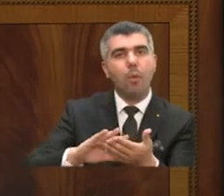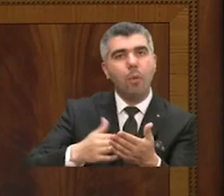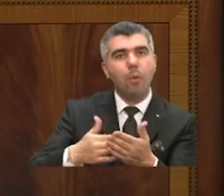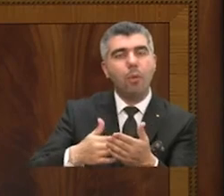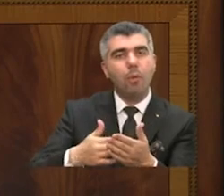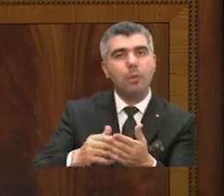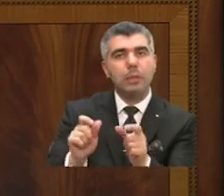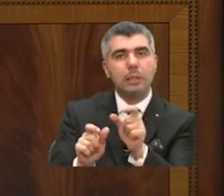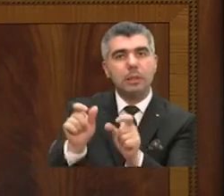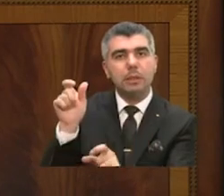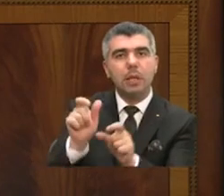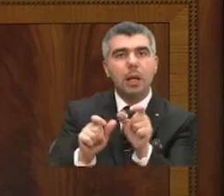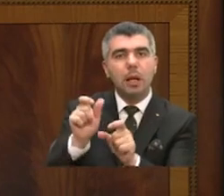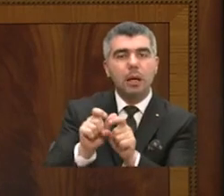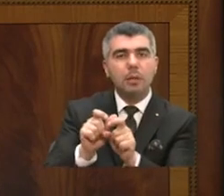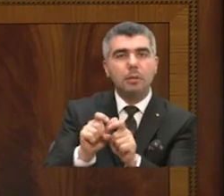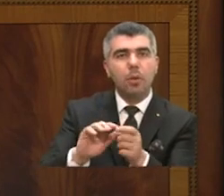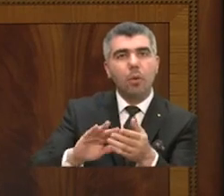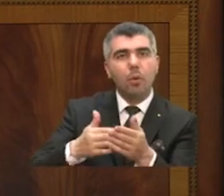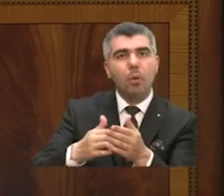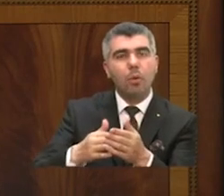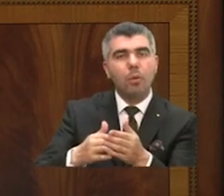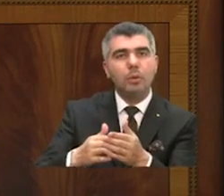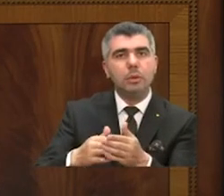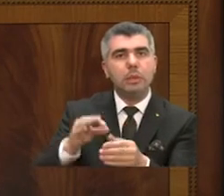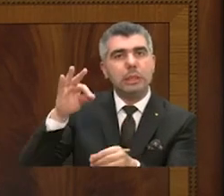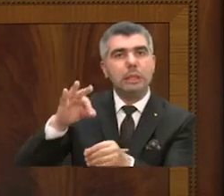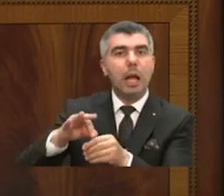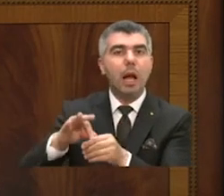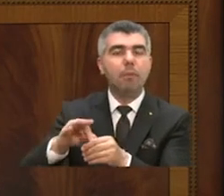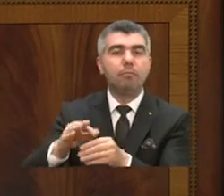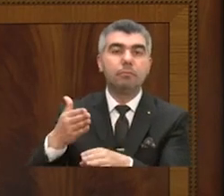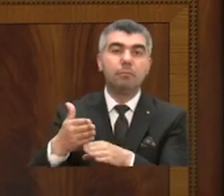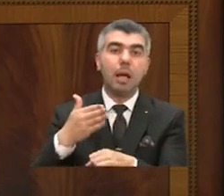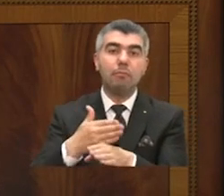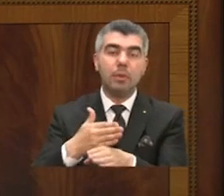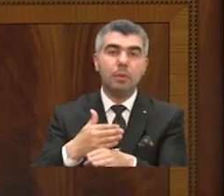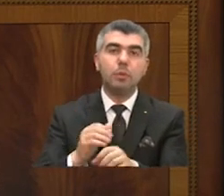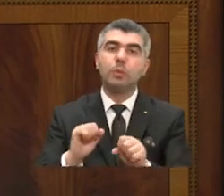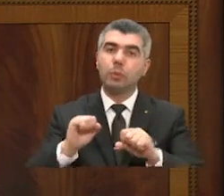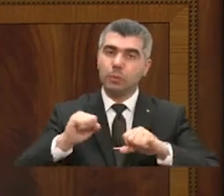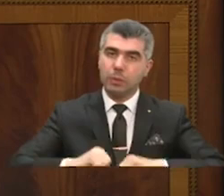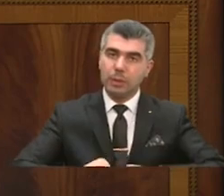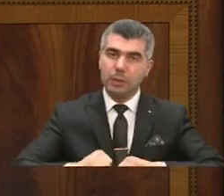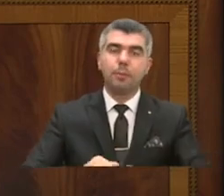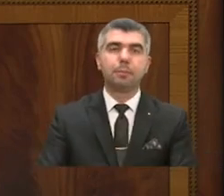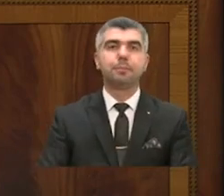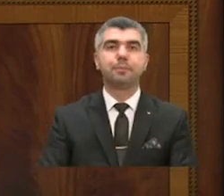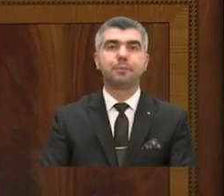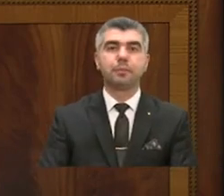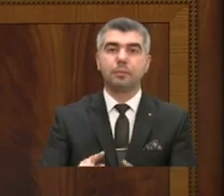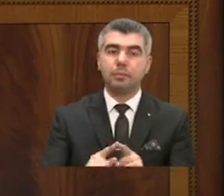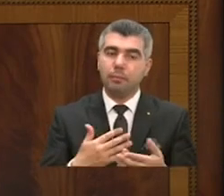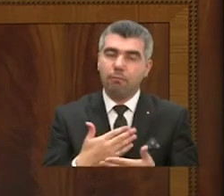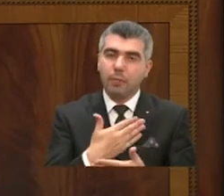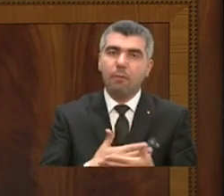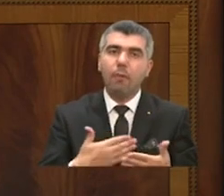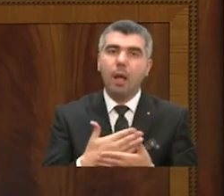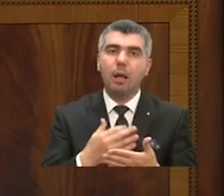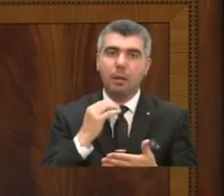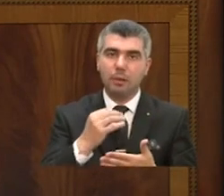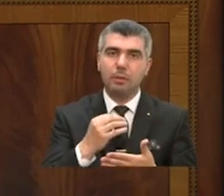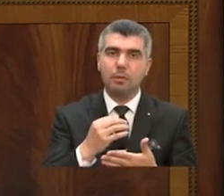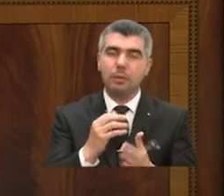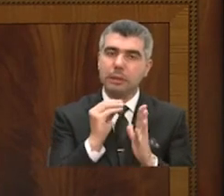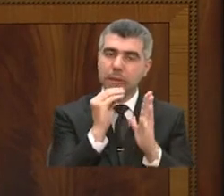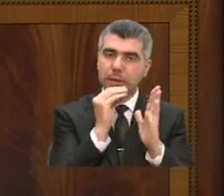لآمال المواطنين الذي وضعوا فينا ثقتهم، ونحن متفائلون بتحقيق الأهداف المسطرة